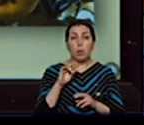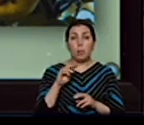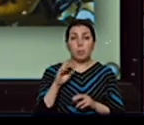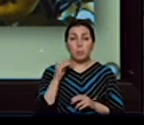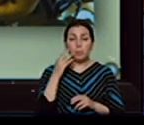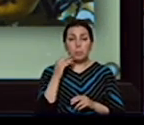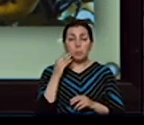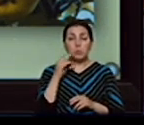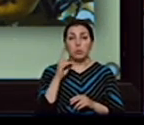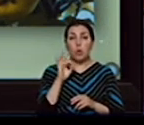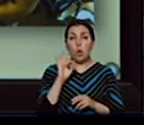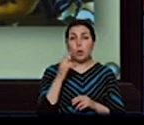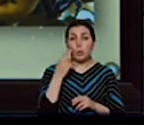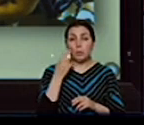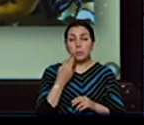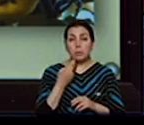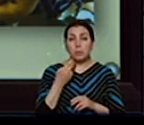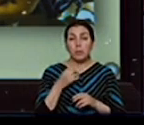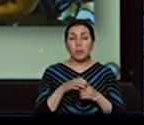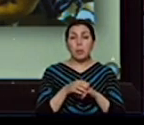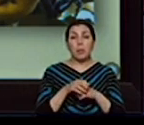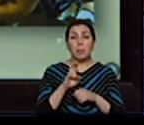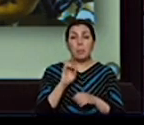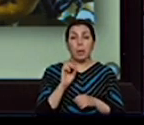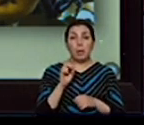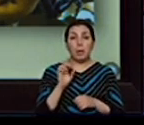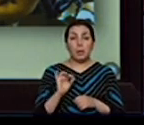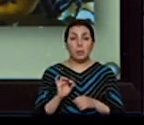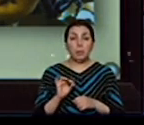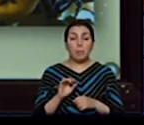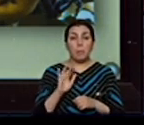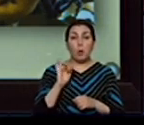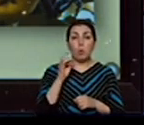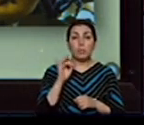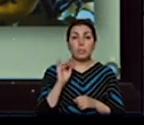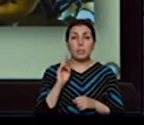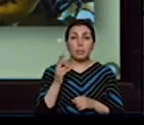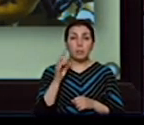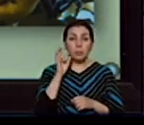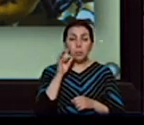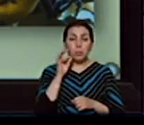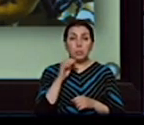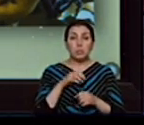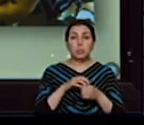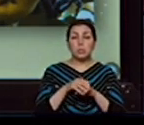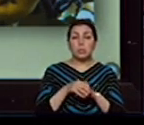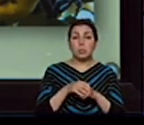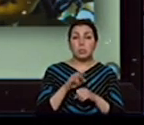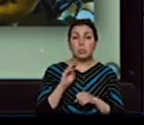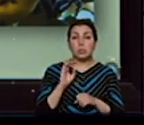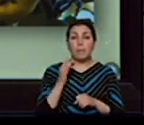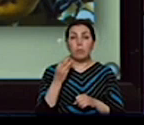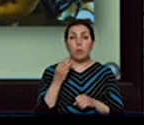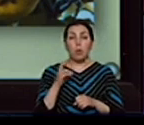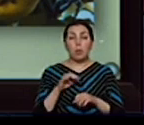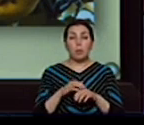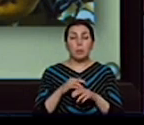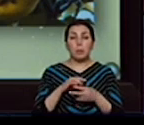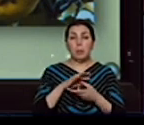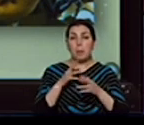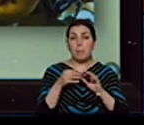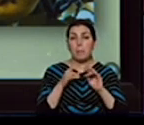Olma, nok, behi, o'rik, shaftoli bular